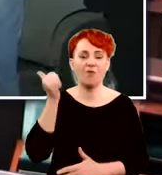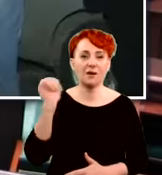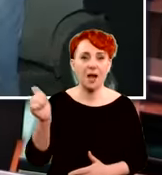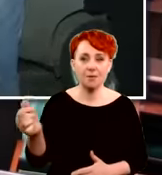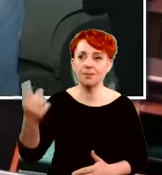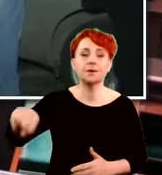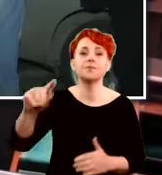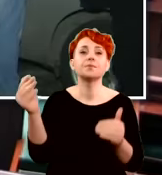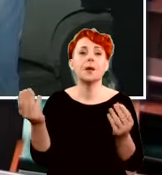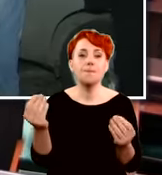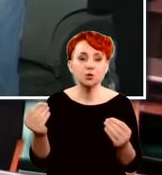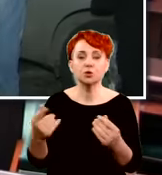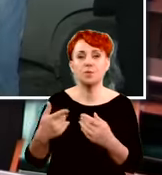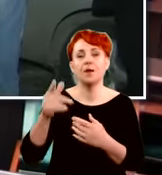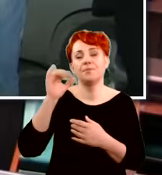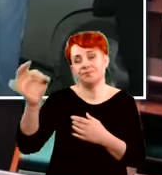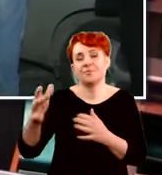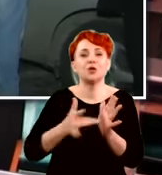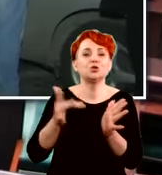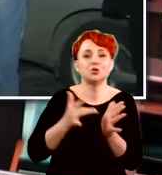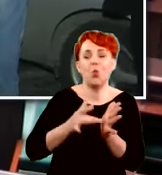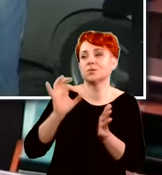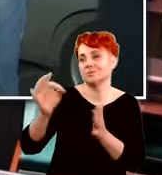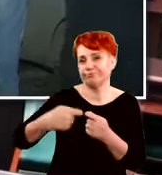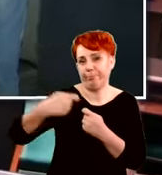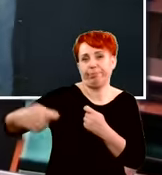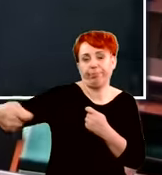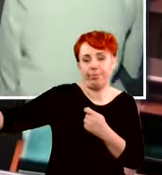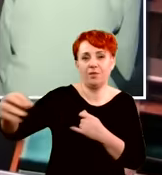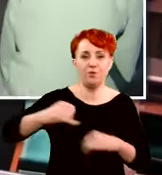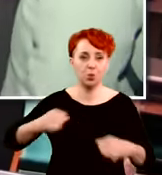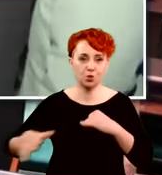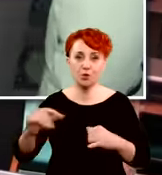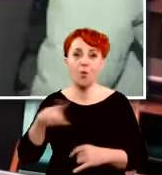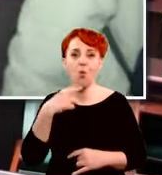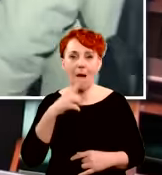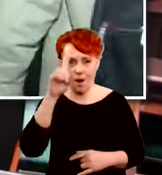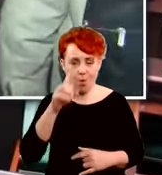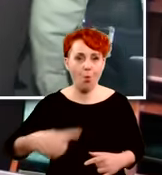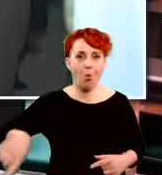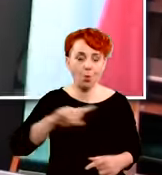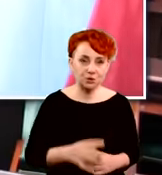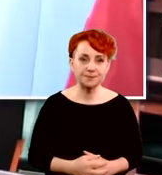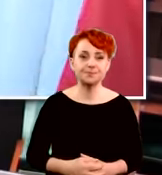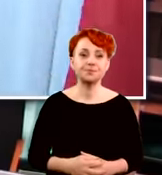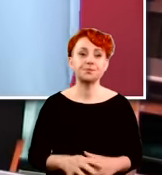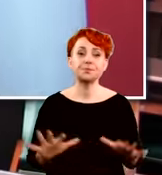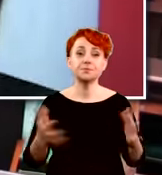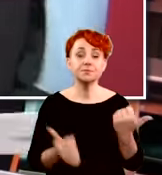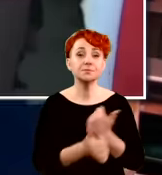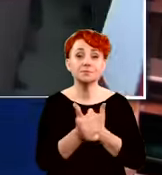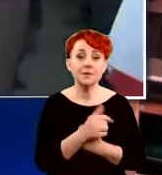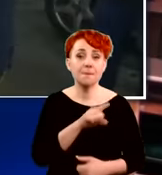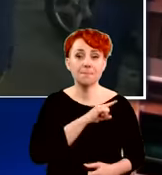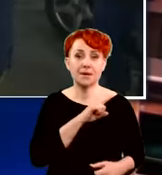to sformatowani, żeby przedłużyć Tuskowi kolejne rządy. Takie są fakty i okłamaliście ludzi. Natomiast teraz apelujemy przynajmniej o to, żeby przestrzegać prawa.